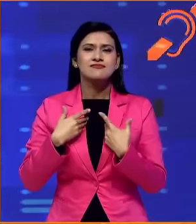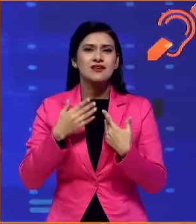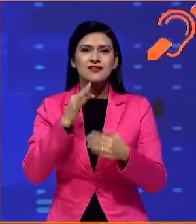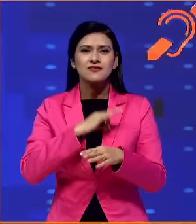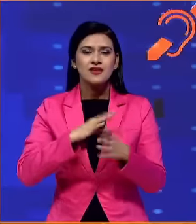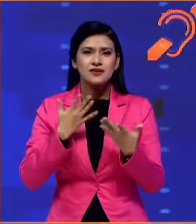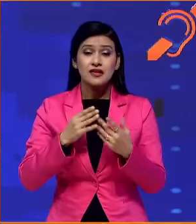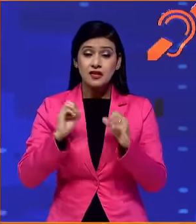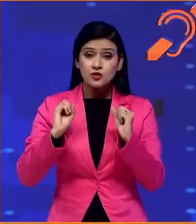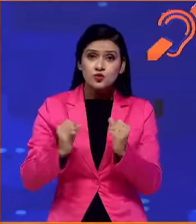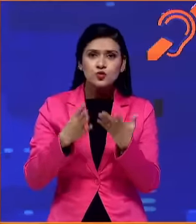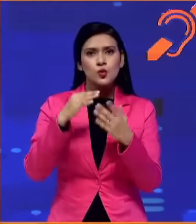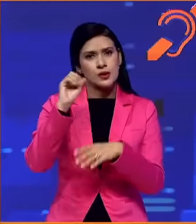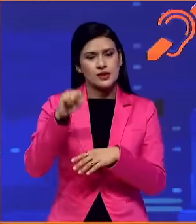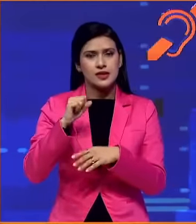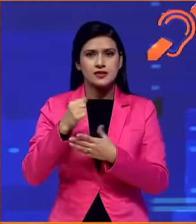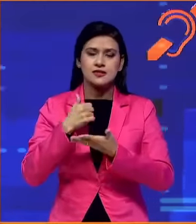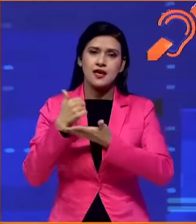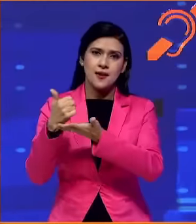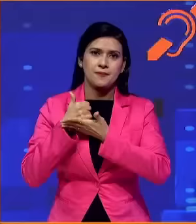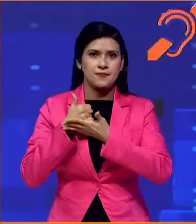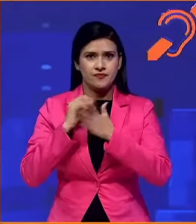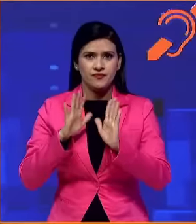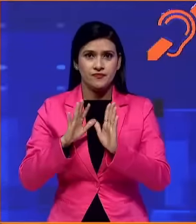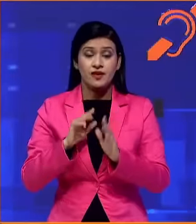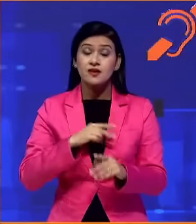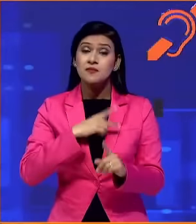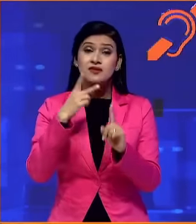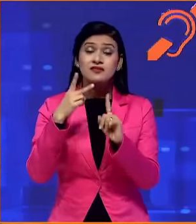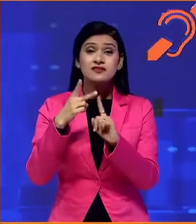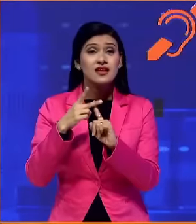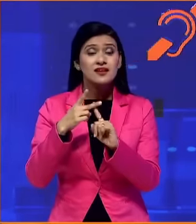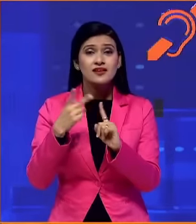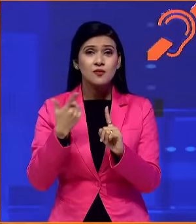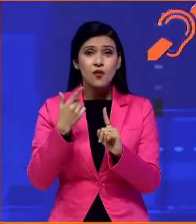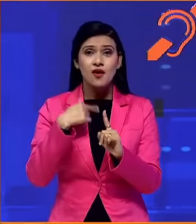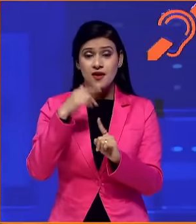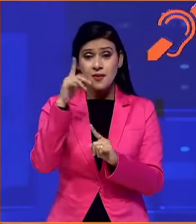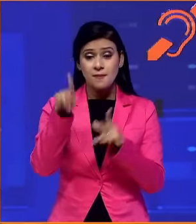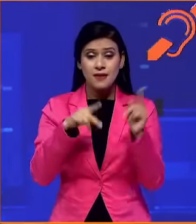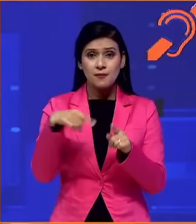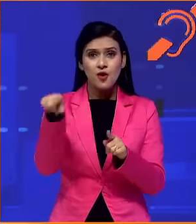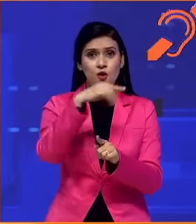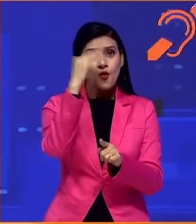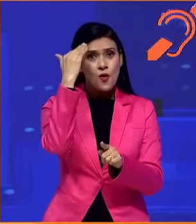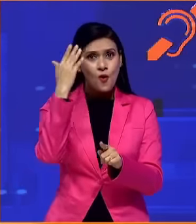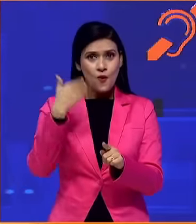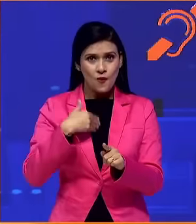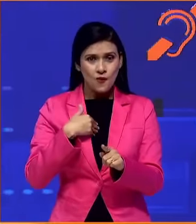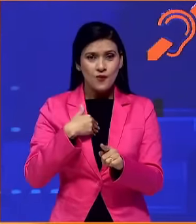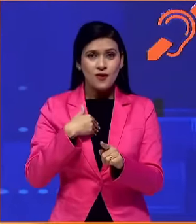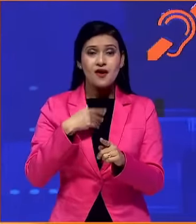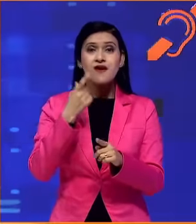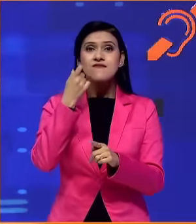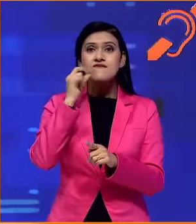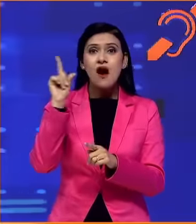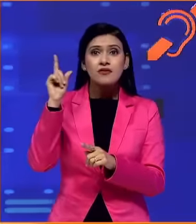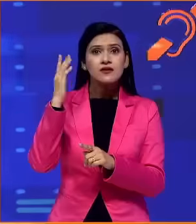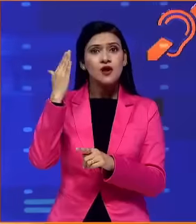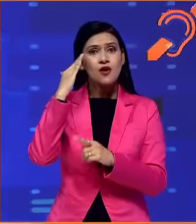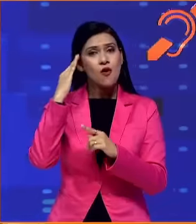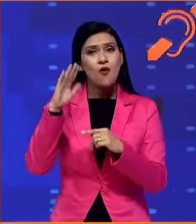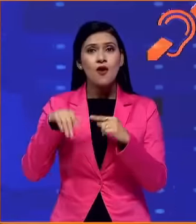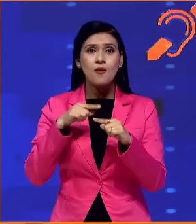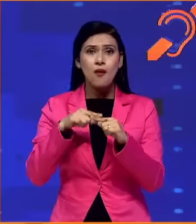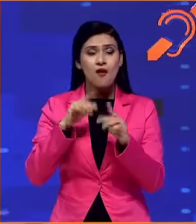मेंकदमरखसकें। लेकिनरजतजी,इसकादूसरापहलूयहहैकि चूंकिलोगआपकोयाआपके नामकोजानतेहैं,इसलिएवेआपके